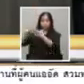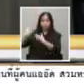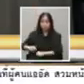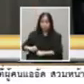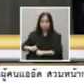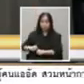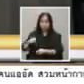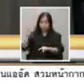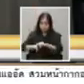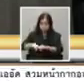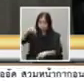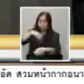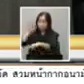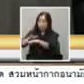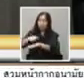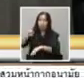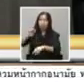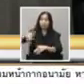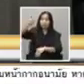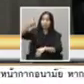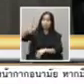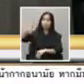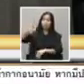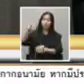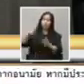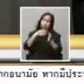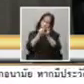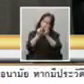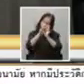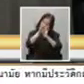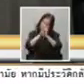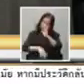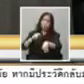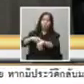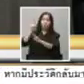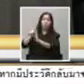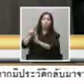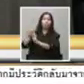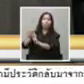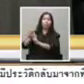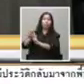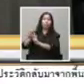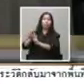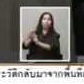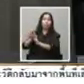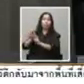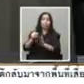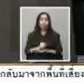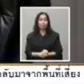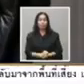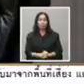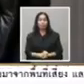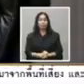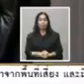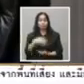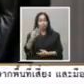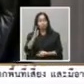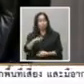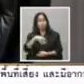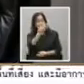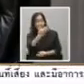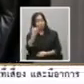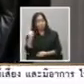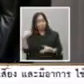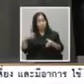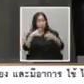าอี้เลยท่านประธานเรียกแล้วปล่อยท่านชินวรพูดไปเกือบ5นาที ไม ่เพื่อนสมาชิกฝ่ายค้านอภิปรายนิ